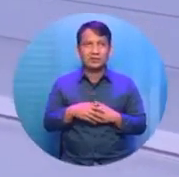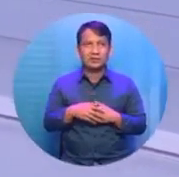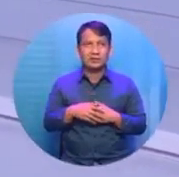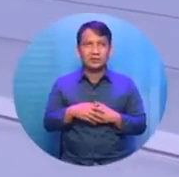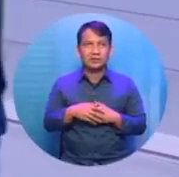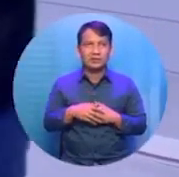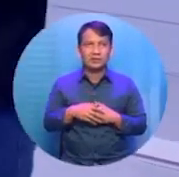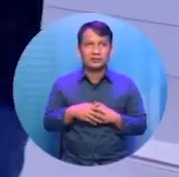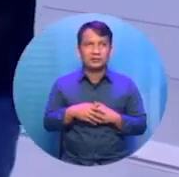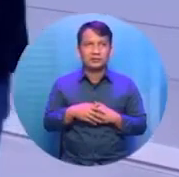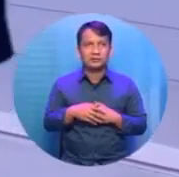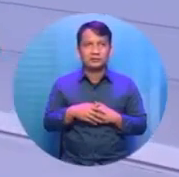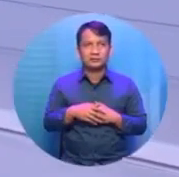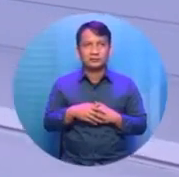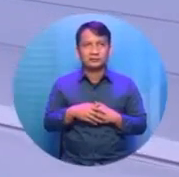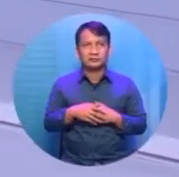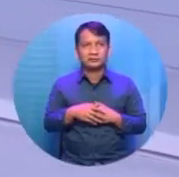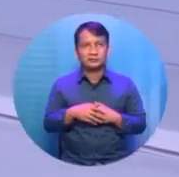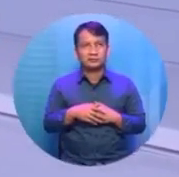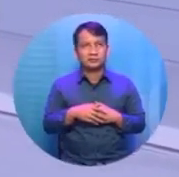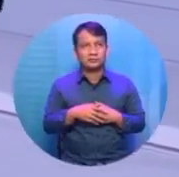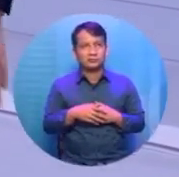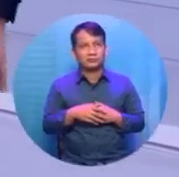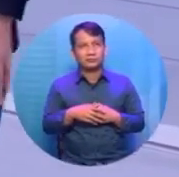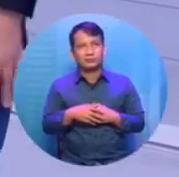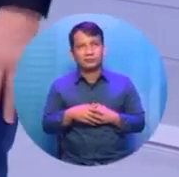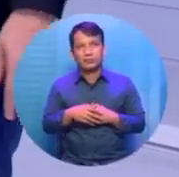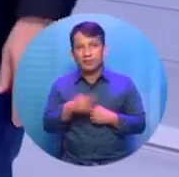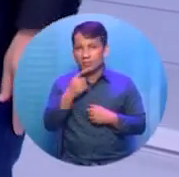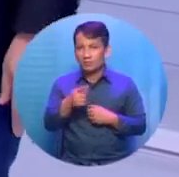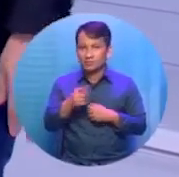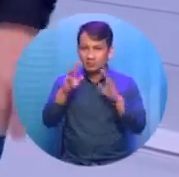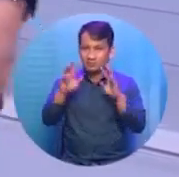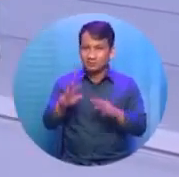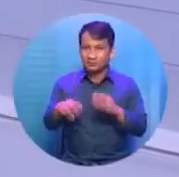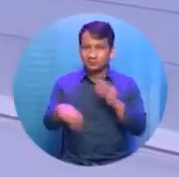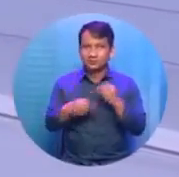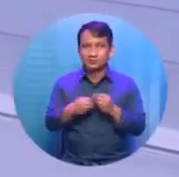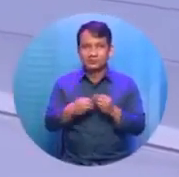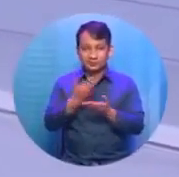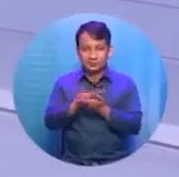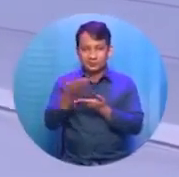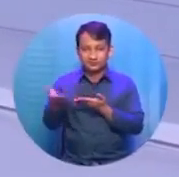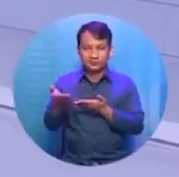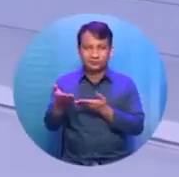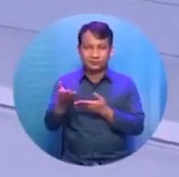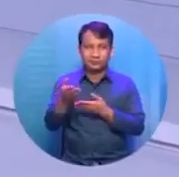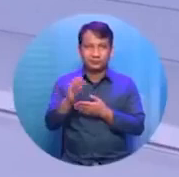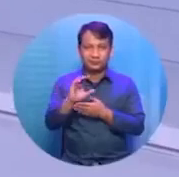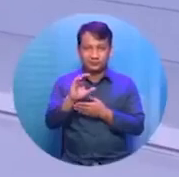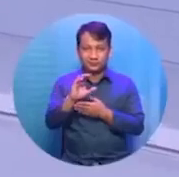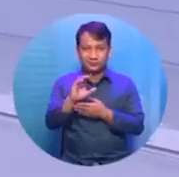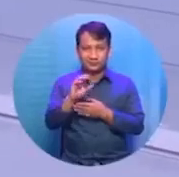kami sa iyo. Oh. Pero nakapagloto na ako, Kuya Rafi. Wow, ha? Oh. Eh, may pambili ka ng chooks to go.